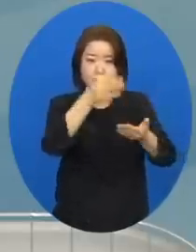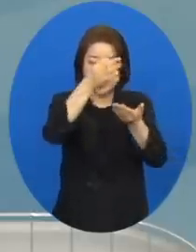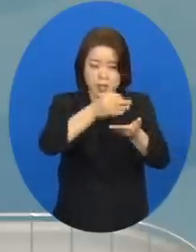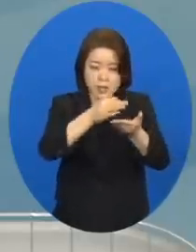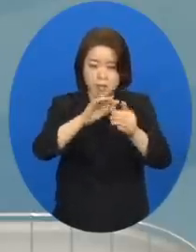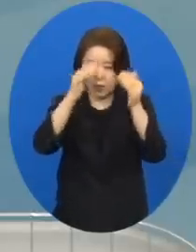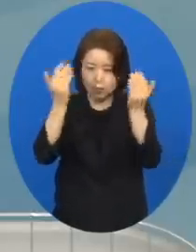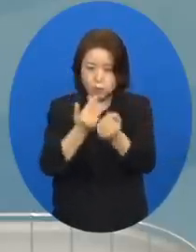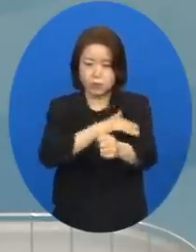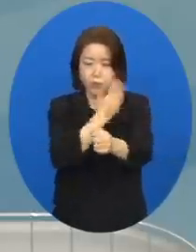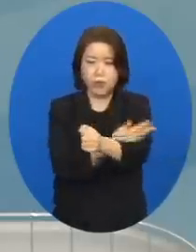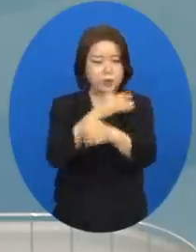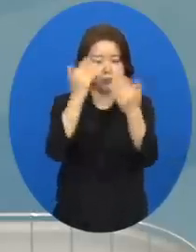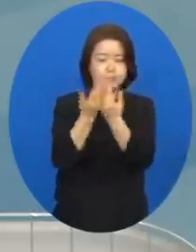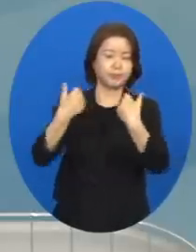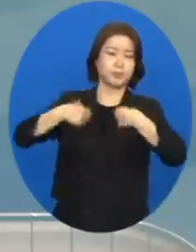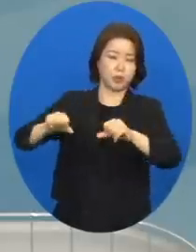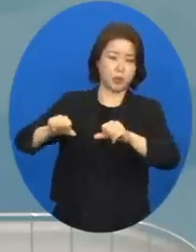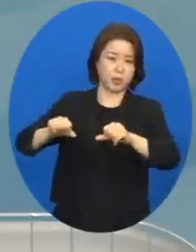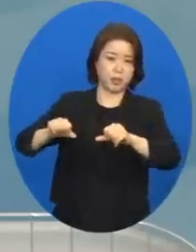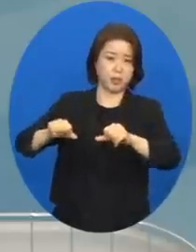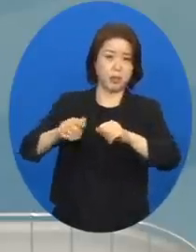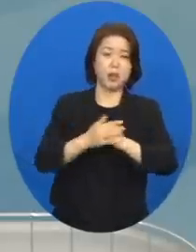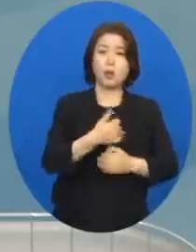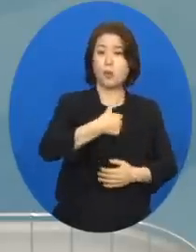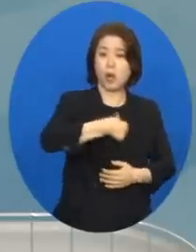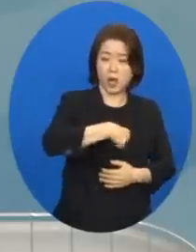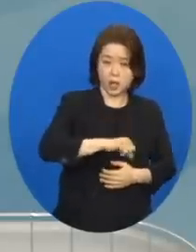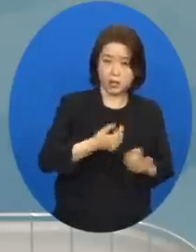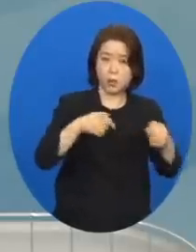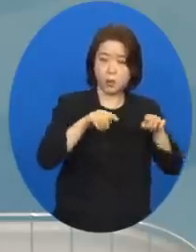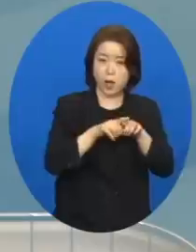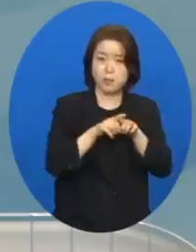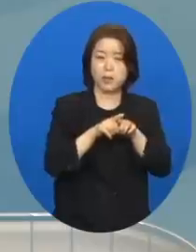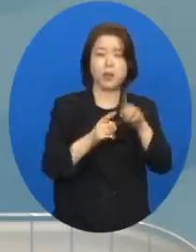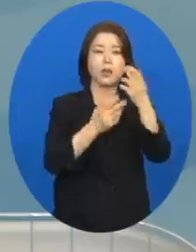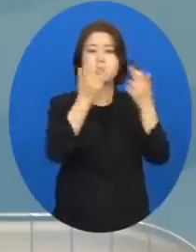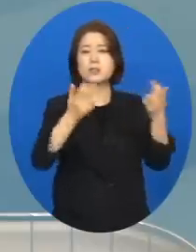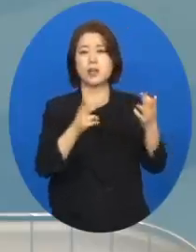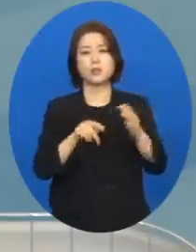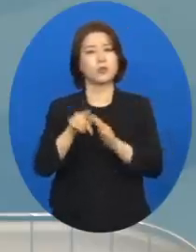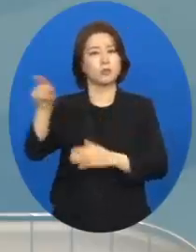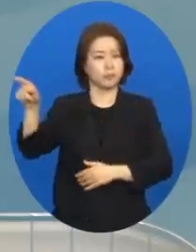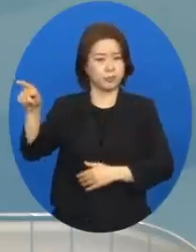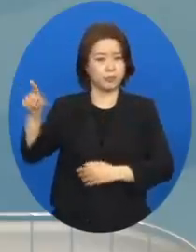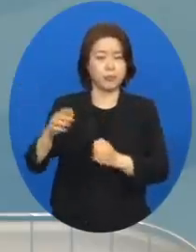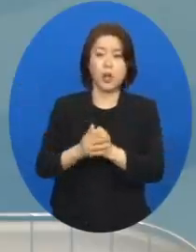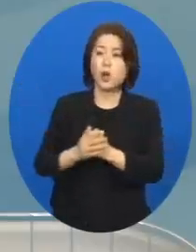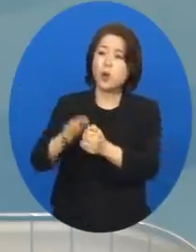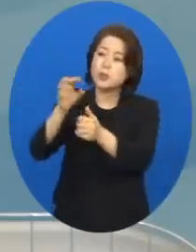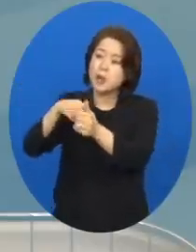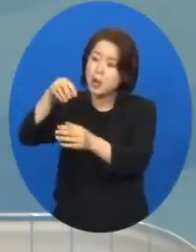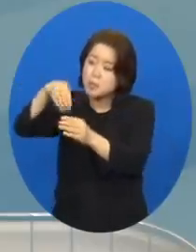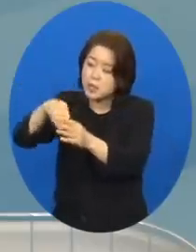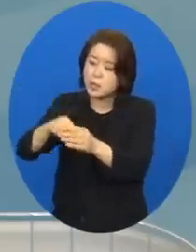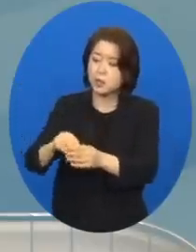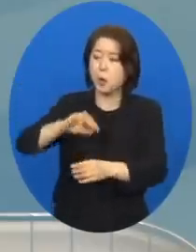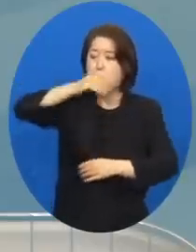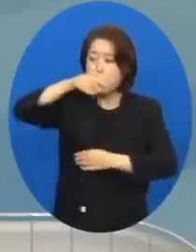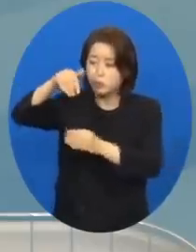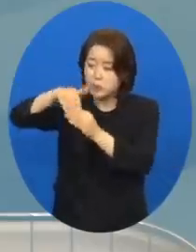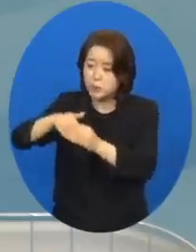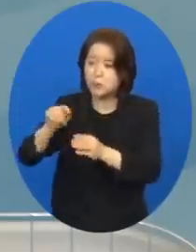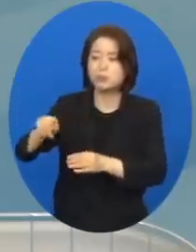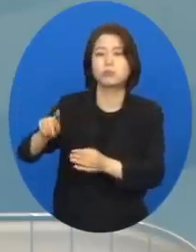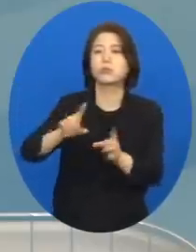아들 가족과 함께 산으로 올라갔습니다. 거기서 개간에서 감자 심고 옥수수 심고 그렇게